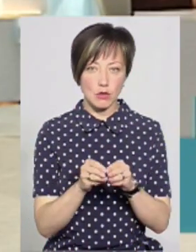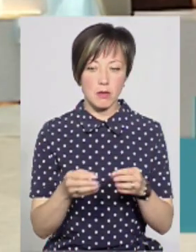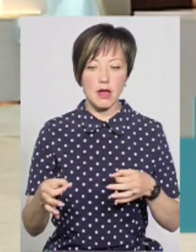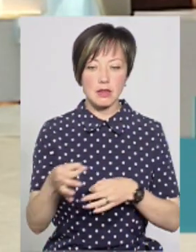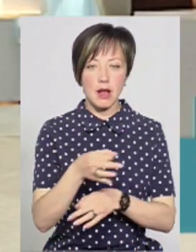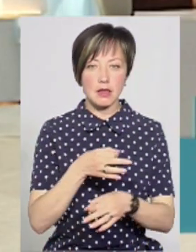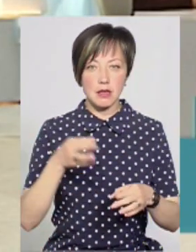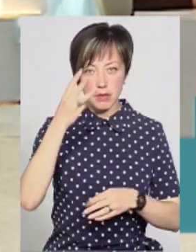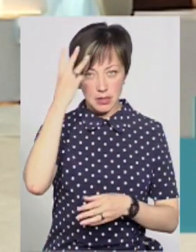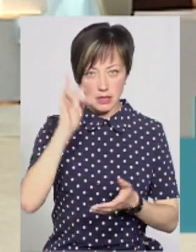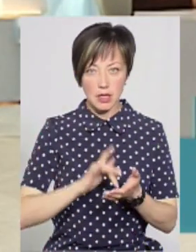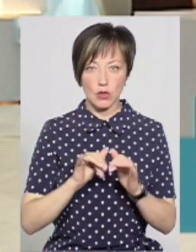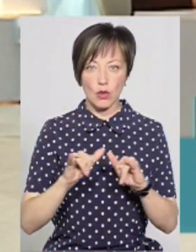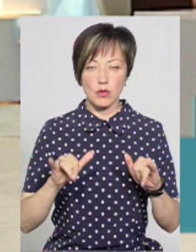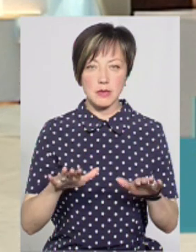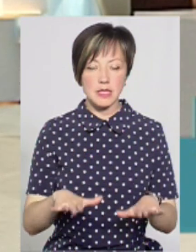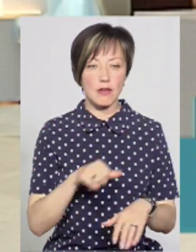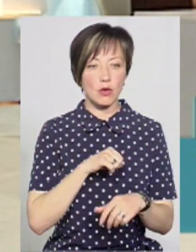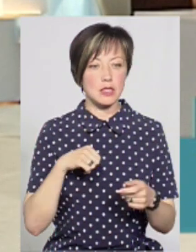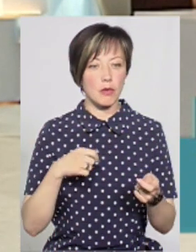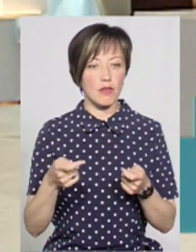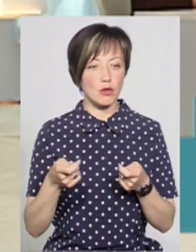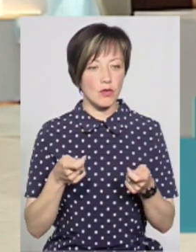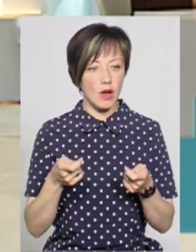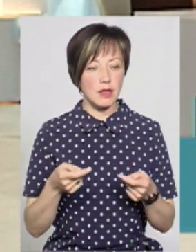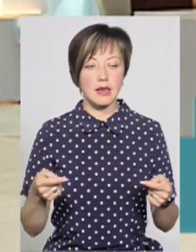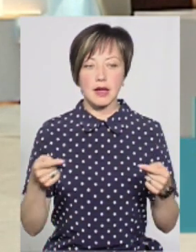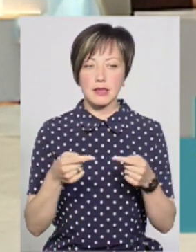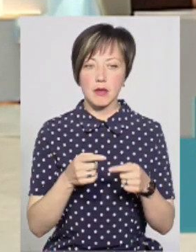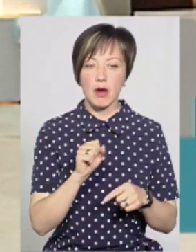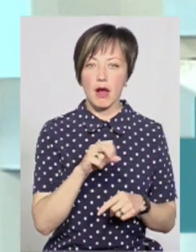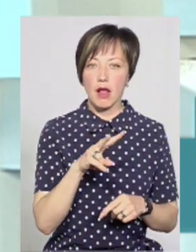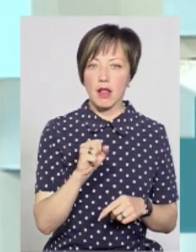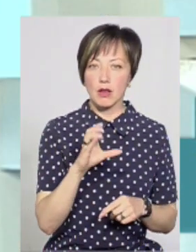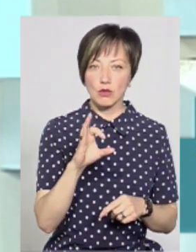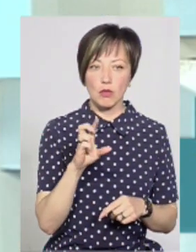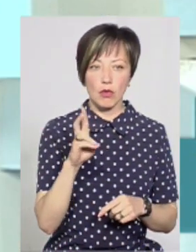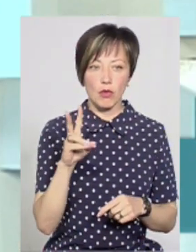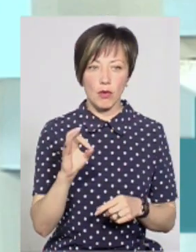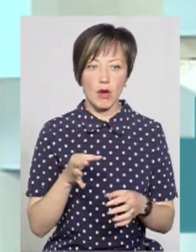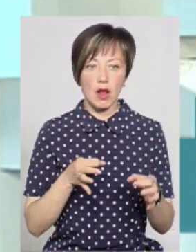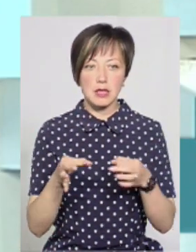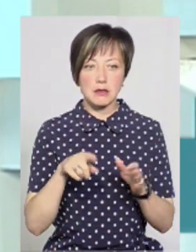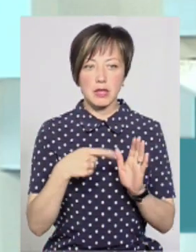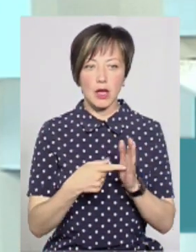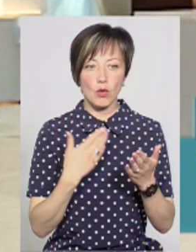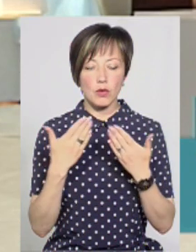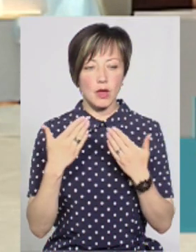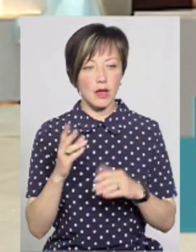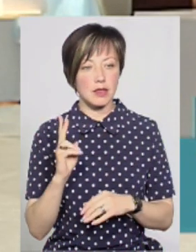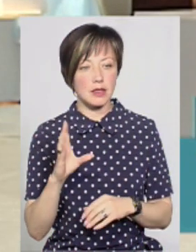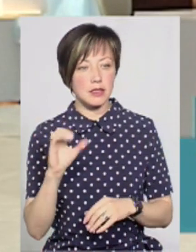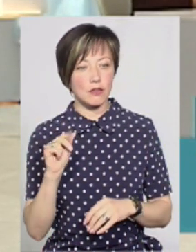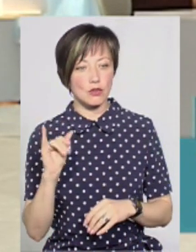радницями Хмельницького центру розвитку місцевого самоврядування, а саме з Аллою Собко, радниця з питань комунікації, та